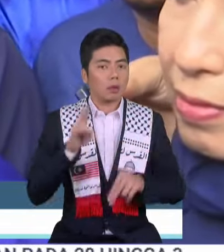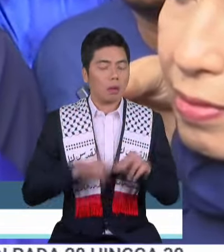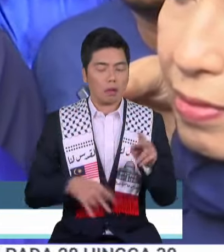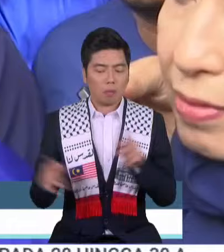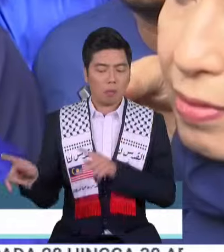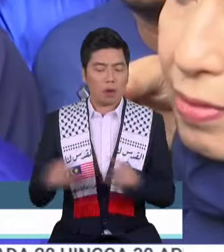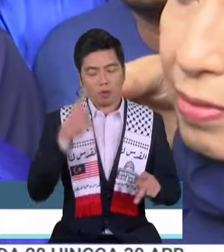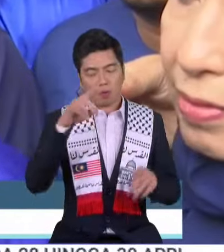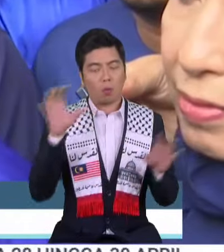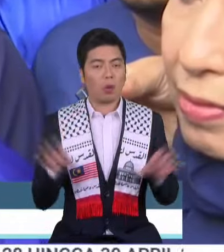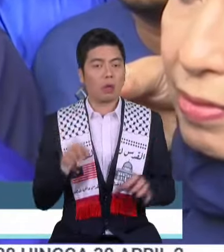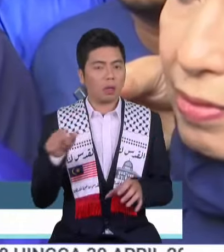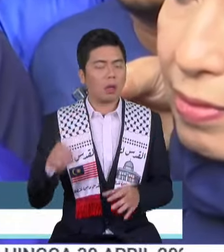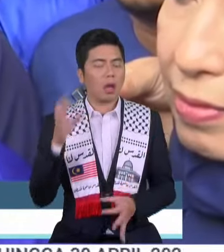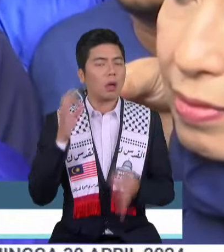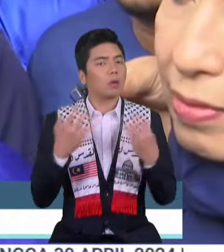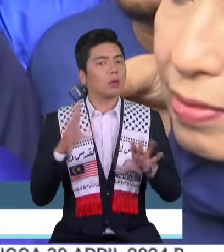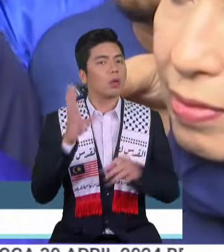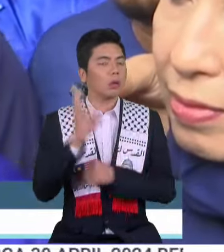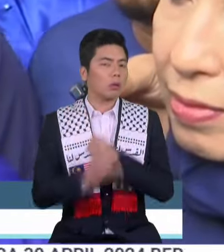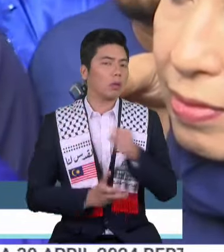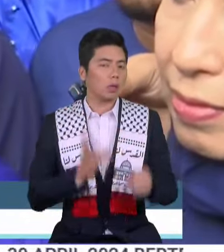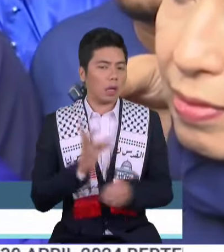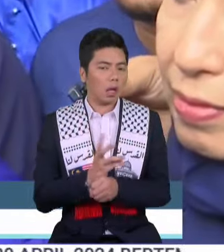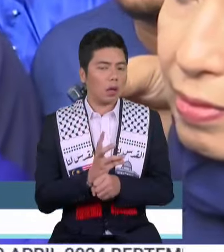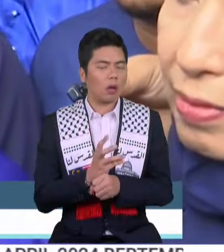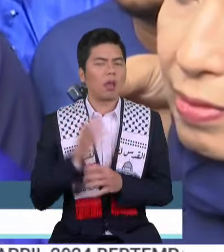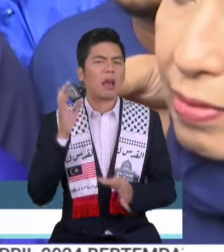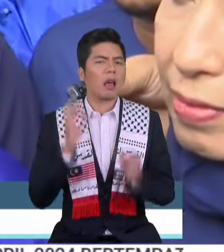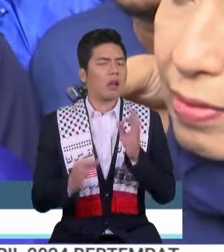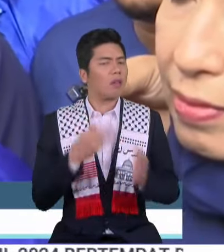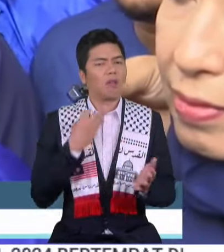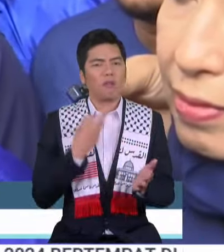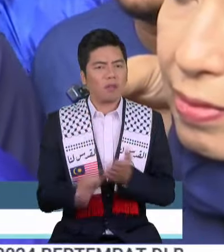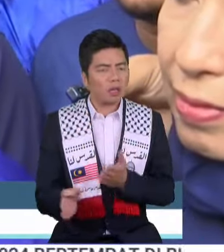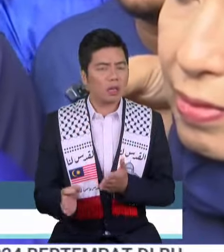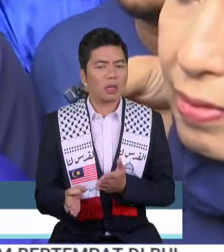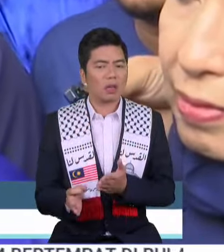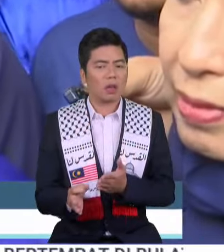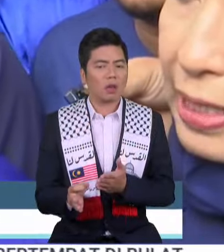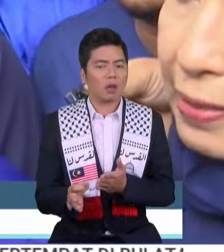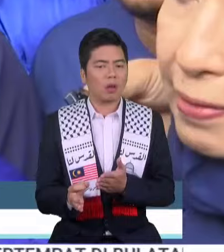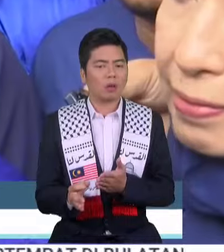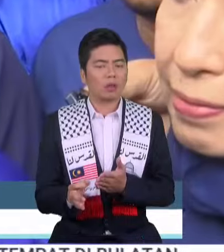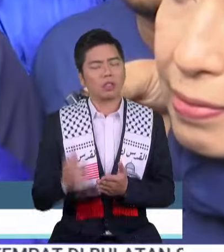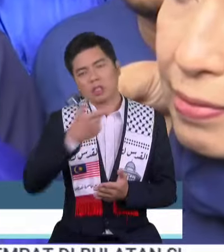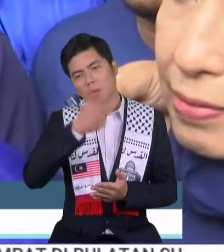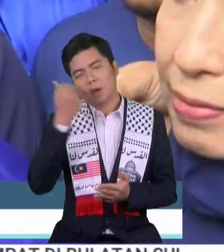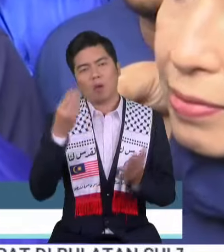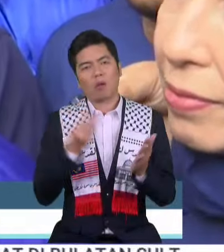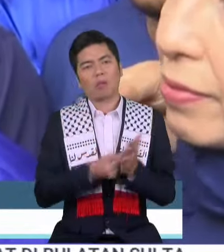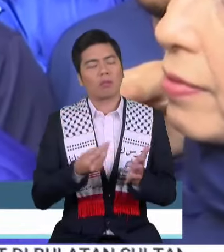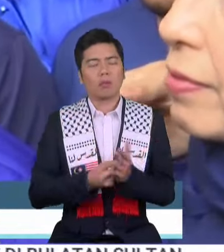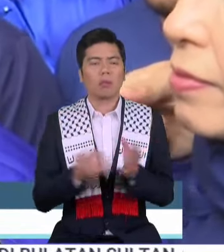merancang untuk membina ini kalau dah 6 tahun, kalau dia dah tak boleh nak buat kerana tidak ada kewangan,